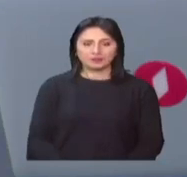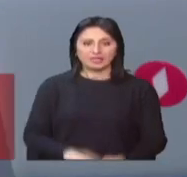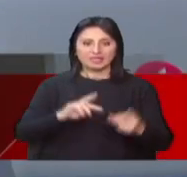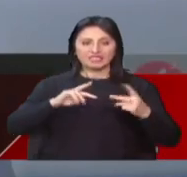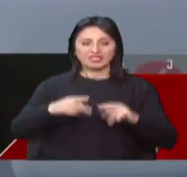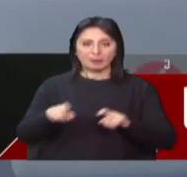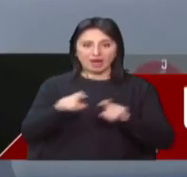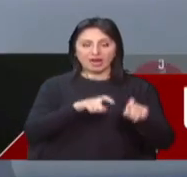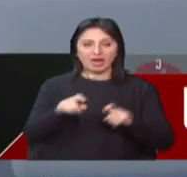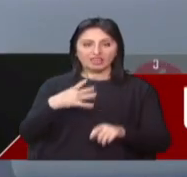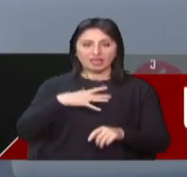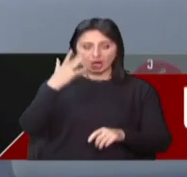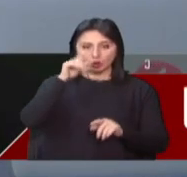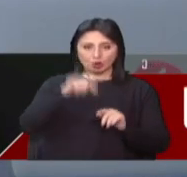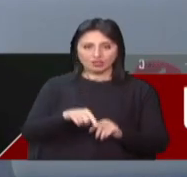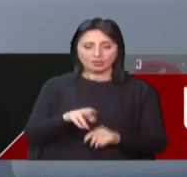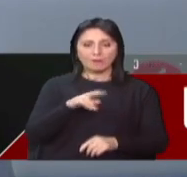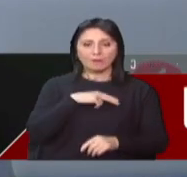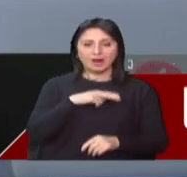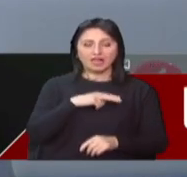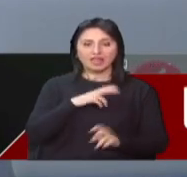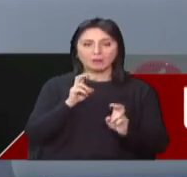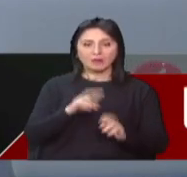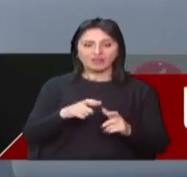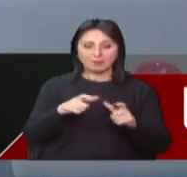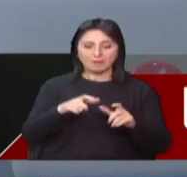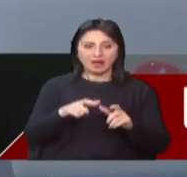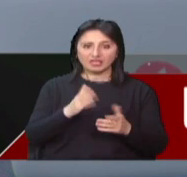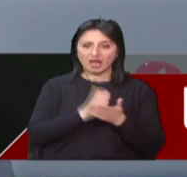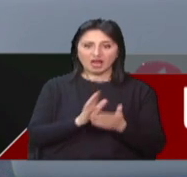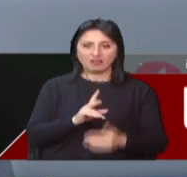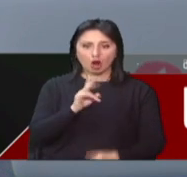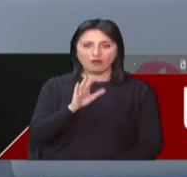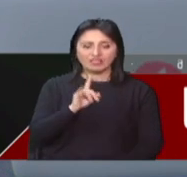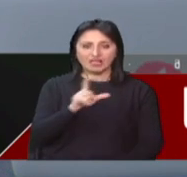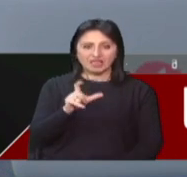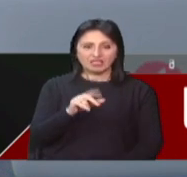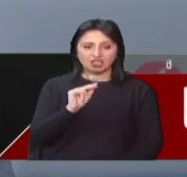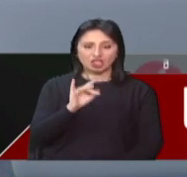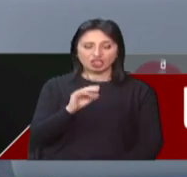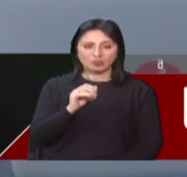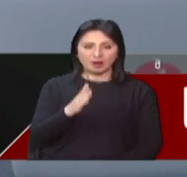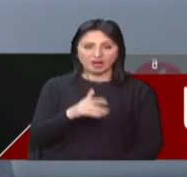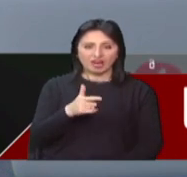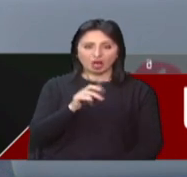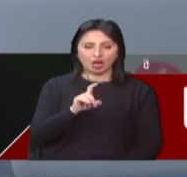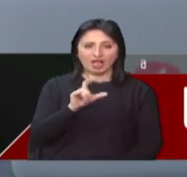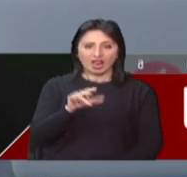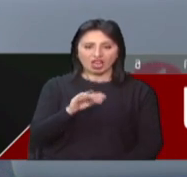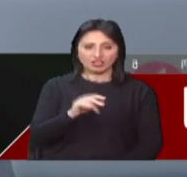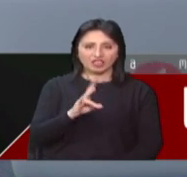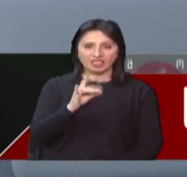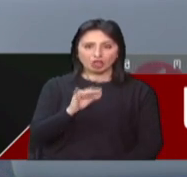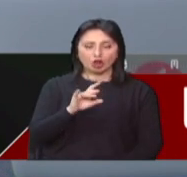ცვლილებები და გადაადგილებებია ქართულ ოცნებაშიც საპარლამენტო მანდატები აღარ აქვთ ირაკლი კოვზანაძეს, ვლადიმერ ჩაჩიბაიას, გიორგი ხელაშვილსა და